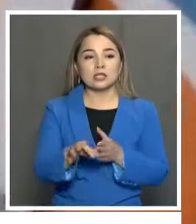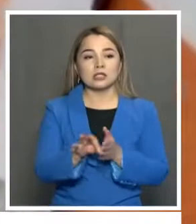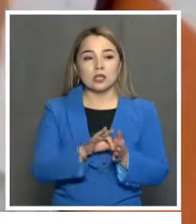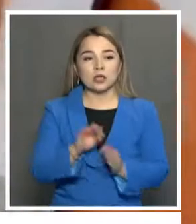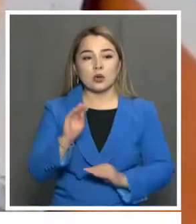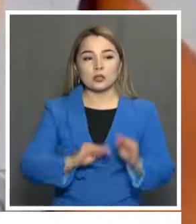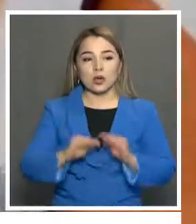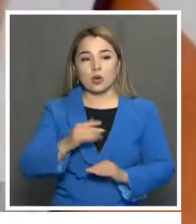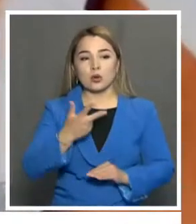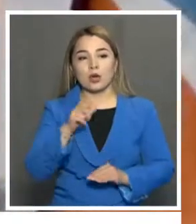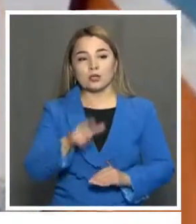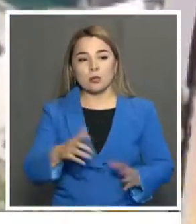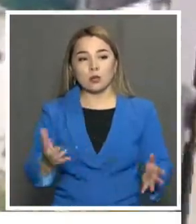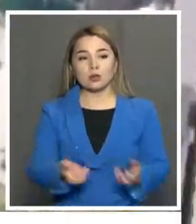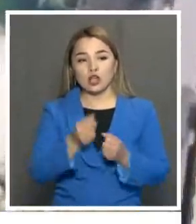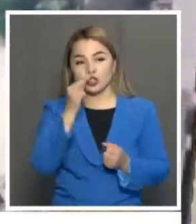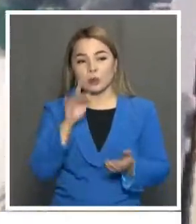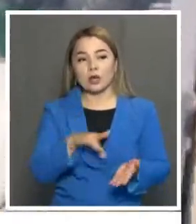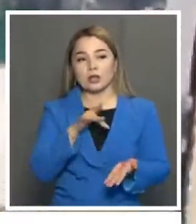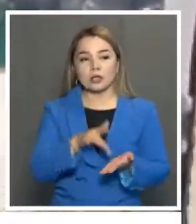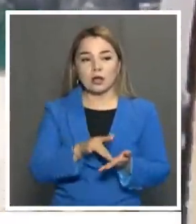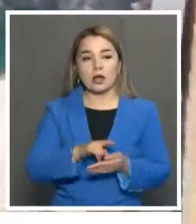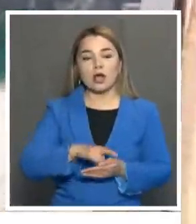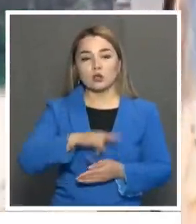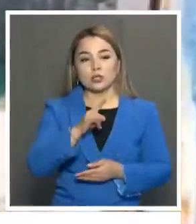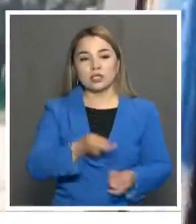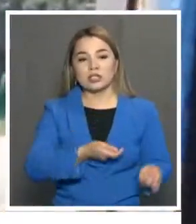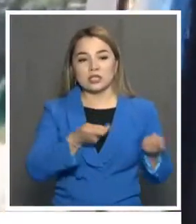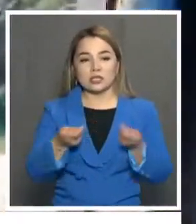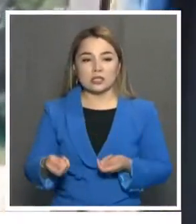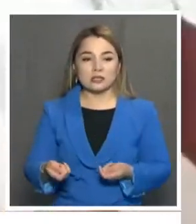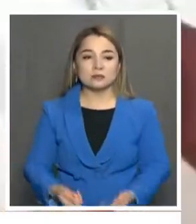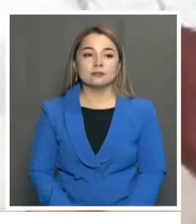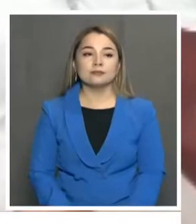жасағының мамандары 3 адамды құтқарып, Шымкент қаласының әуежайына жеткізген.